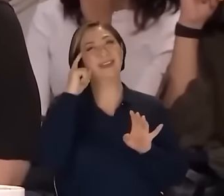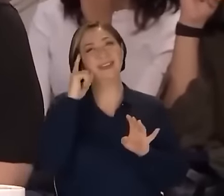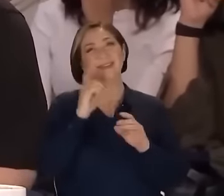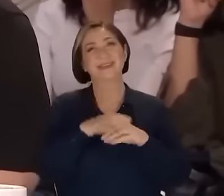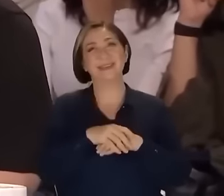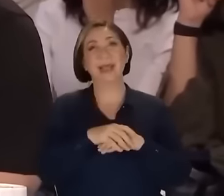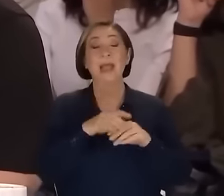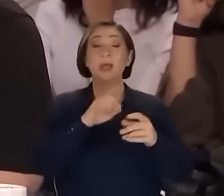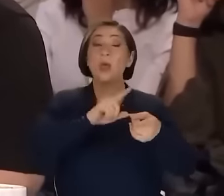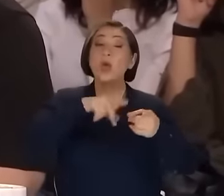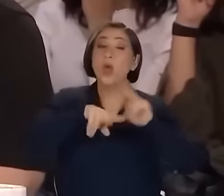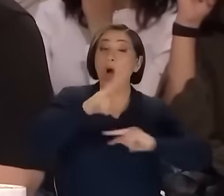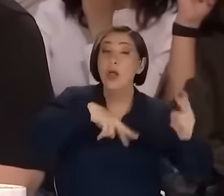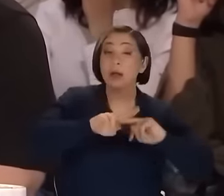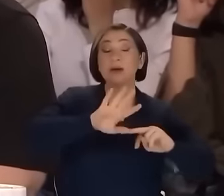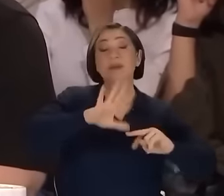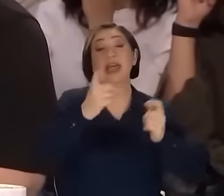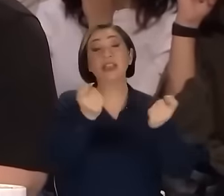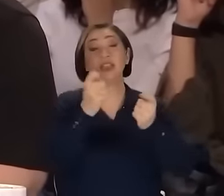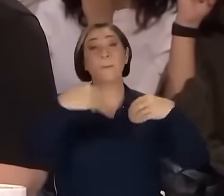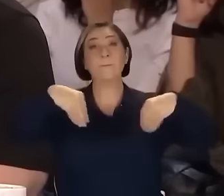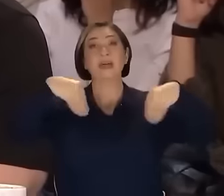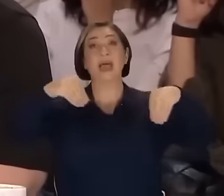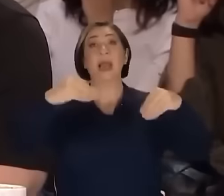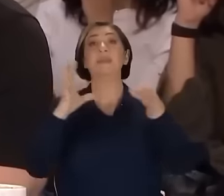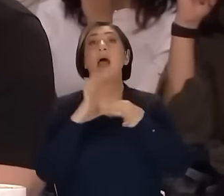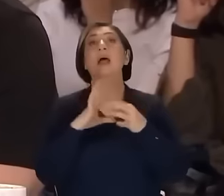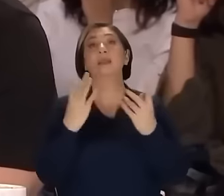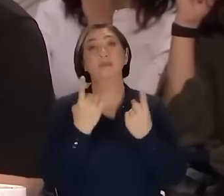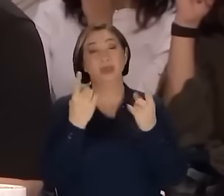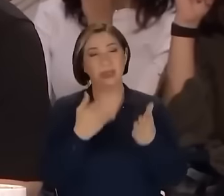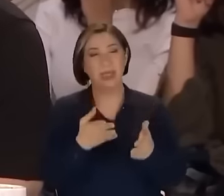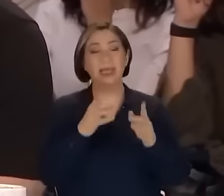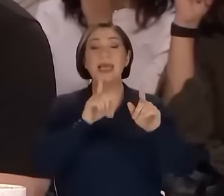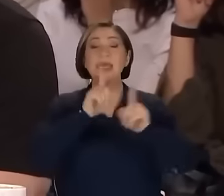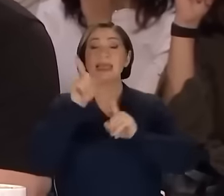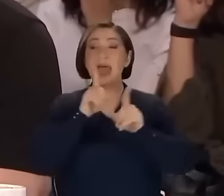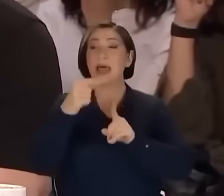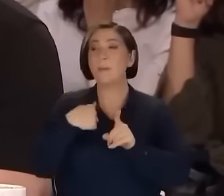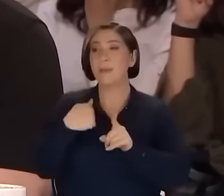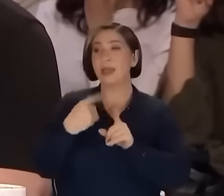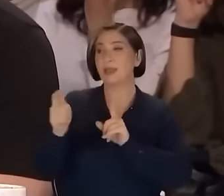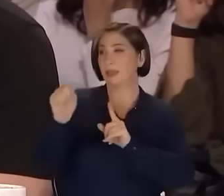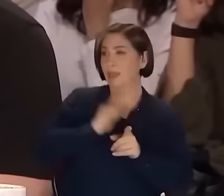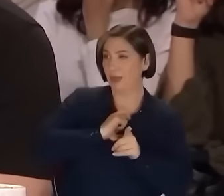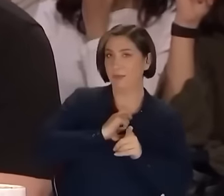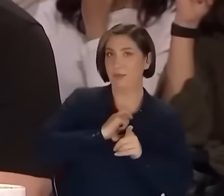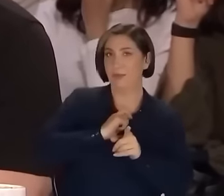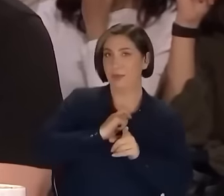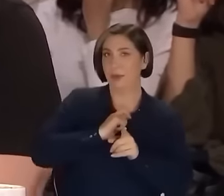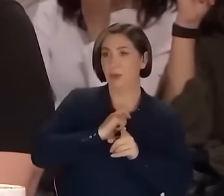bunlar fikir, yöntem ve işin pazarlamasıyla alakalı bir şey. Dijital platform bana gelip teklifte